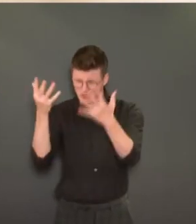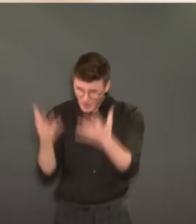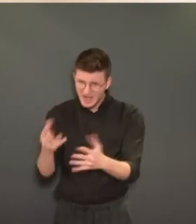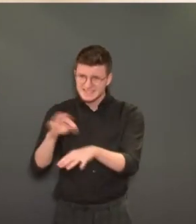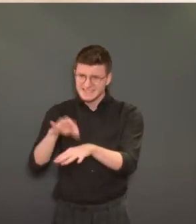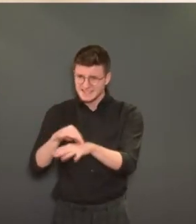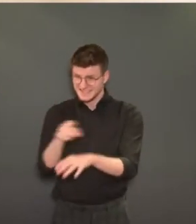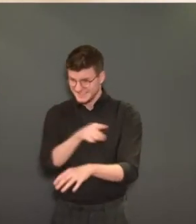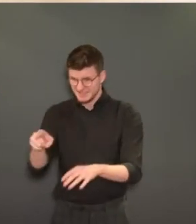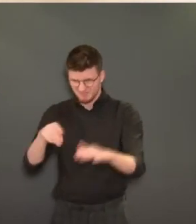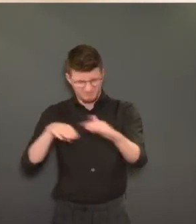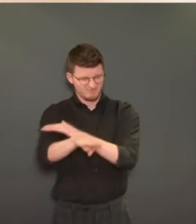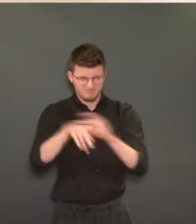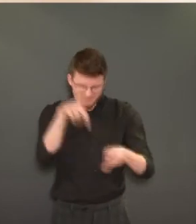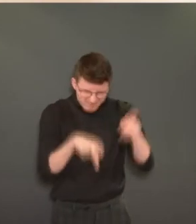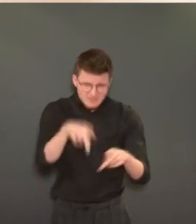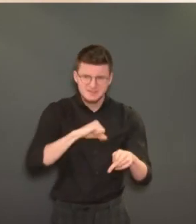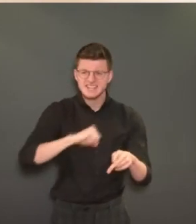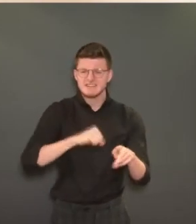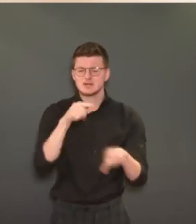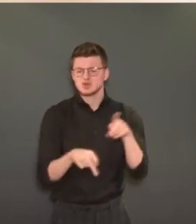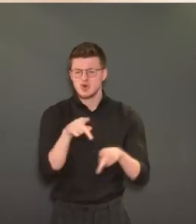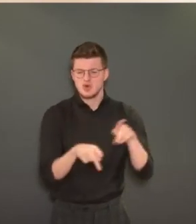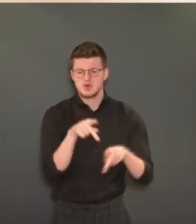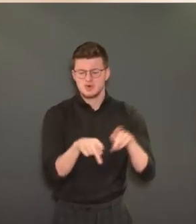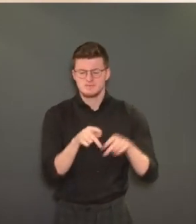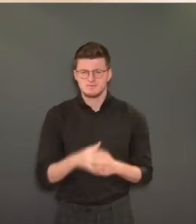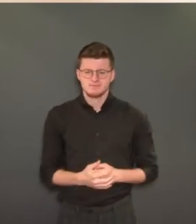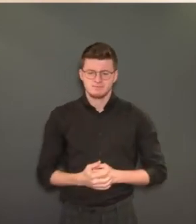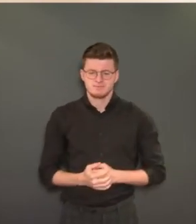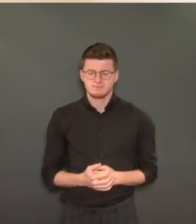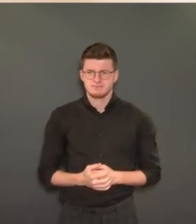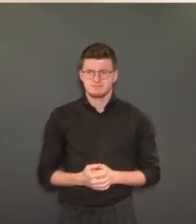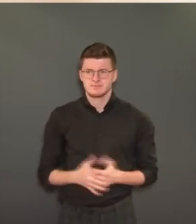personnes sont en soins intensifs et sont vraiment très malades.